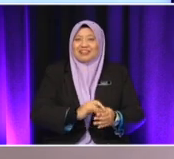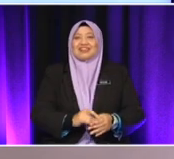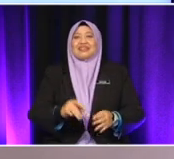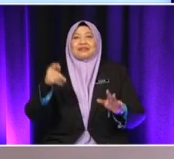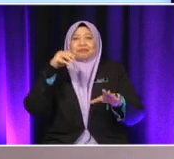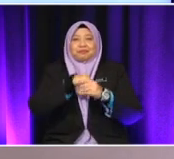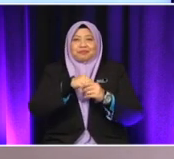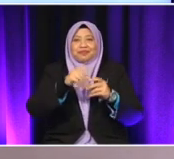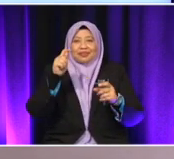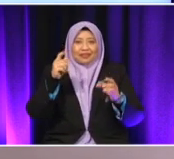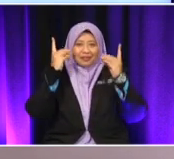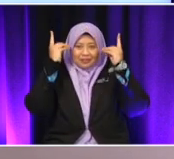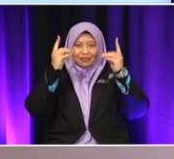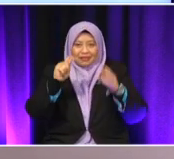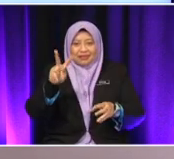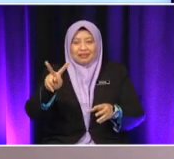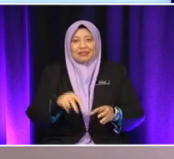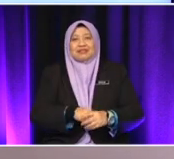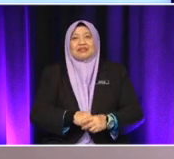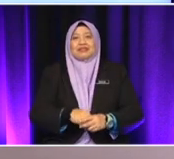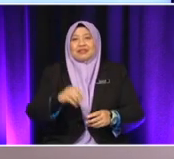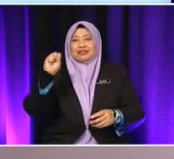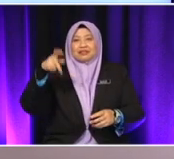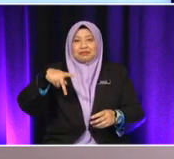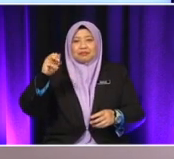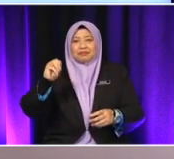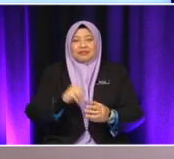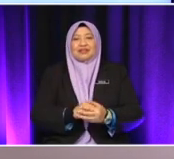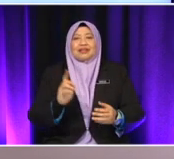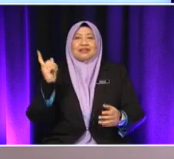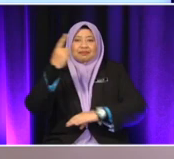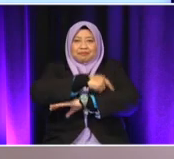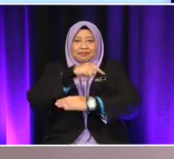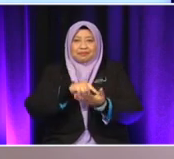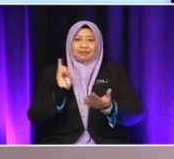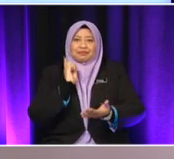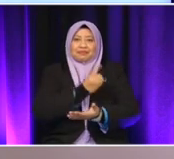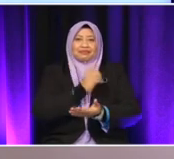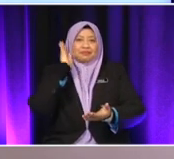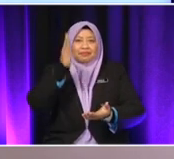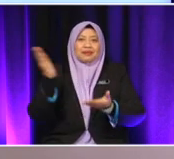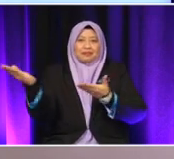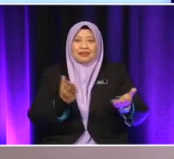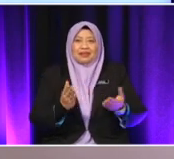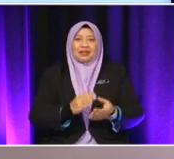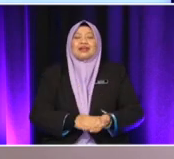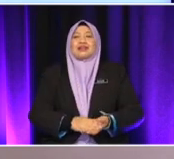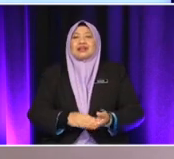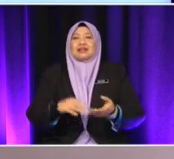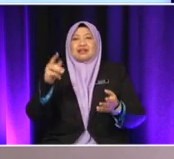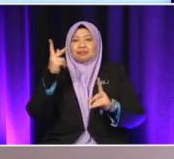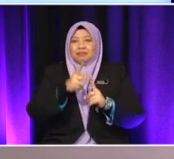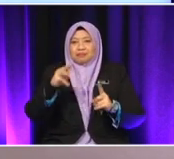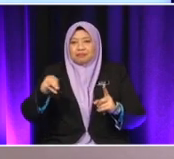slot sukses SPM 2022 hari ini kita akan bawakan kepada SPM tentang mata pelajaran